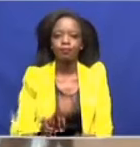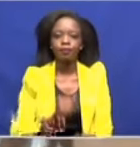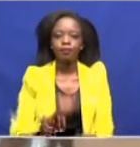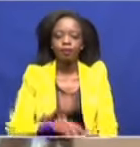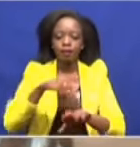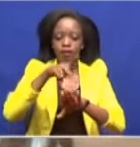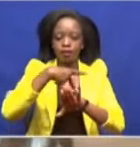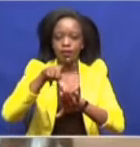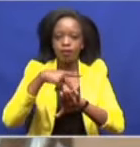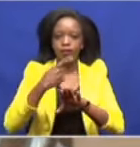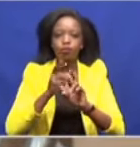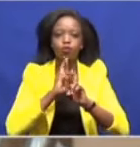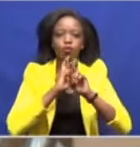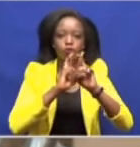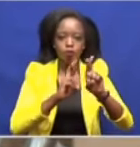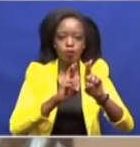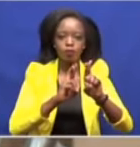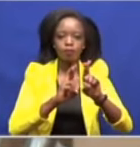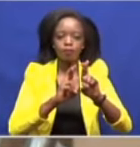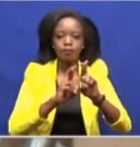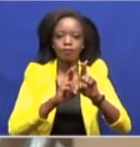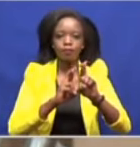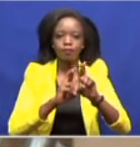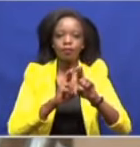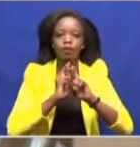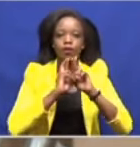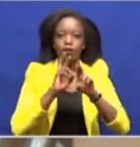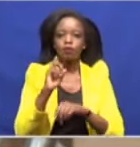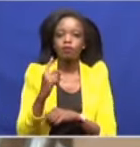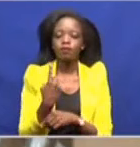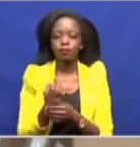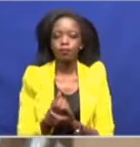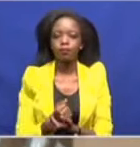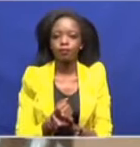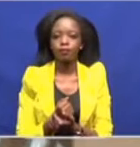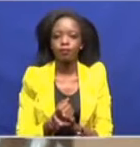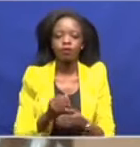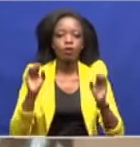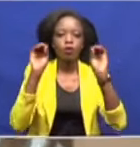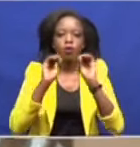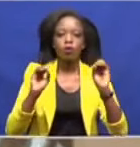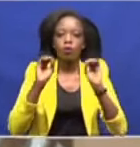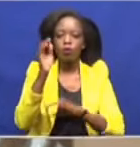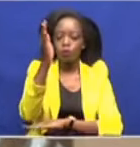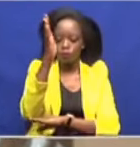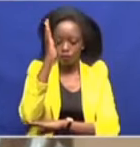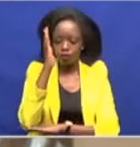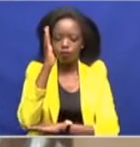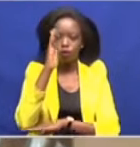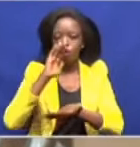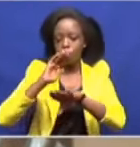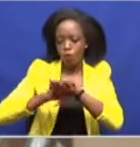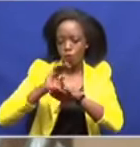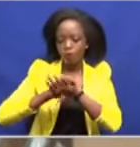Zaburi ya kuitikizana. Kiitikio: E Bwana, wema